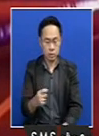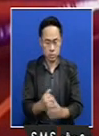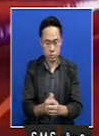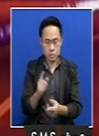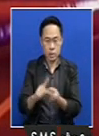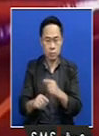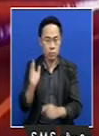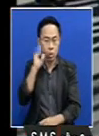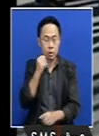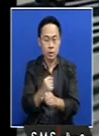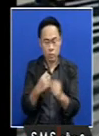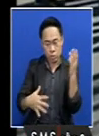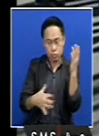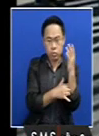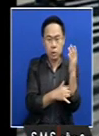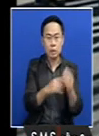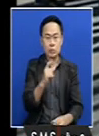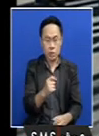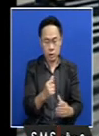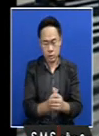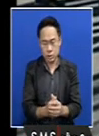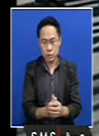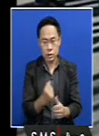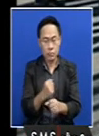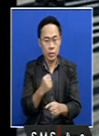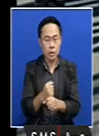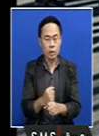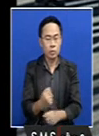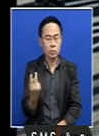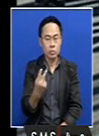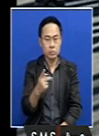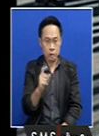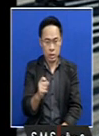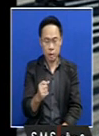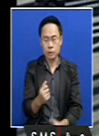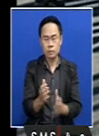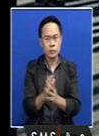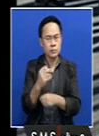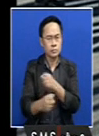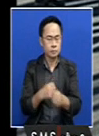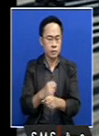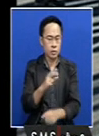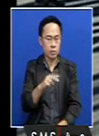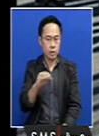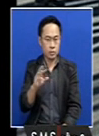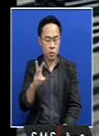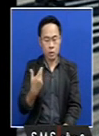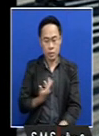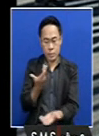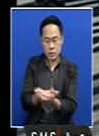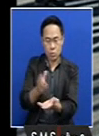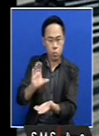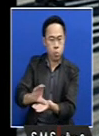ประมาทจนชนต้นไม้แล้วก็เสาไฟฟ้าทำให้ทั้ง 2คนเสียชีวิตไปเมื่อปี2556นะ